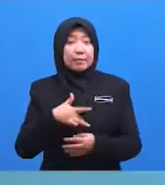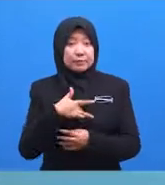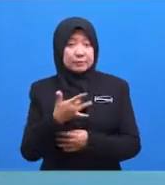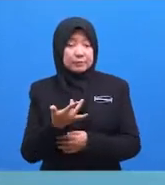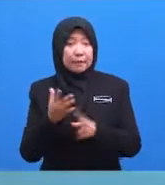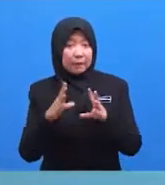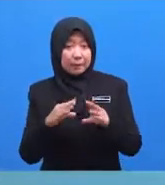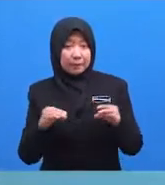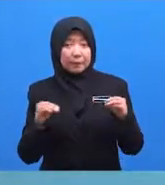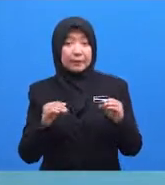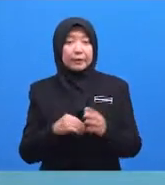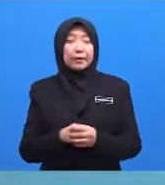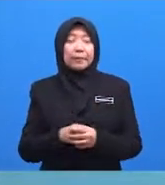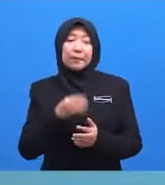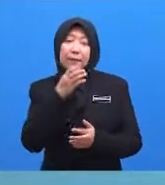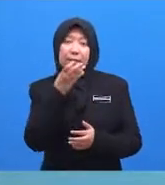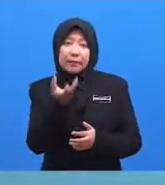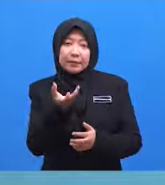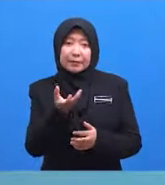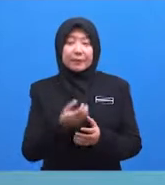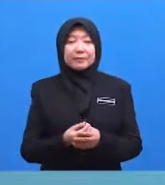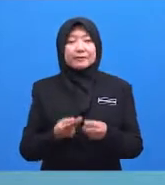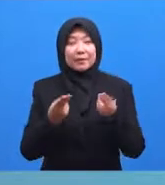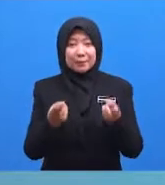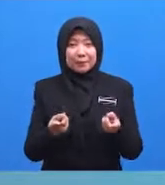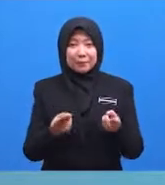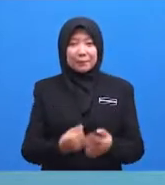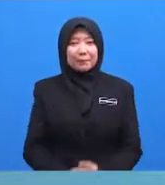rasa, melembapkan dan memekatkan hidangan.